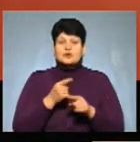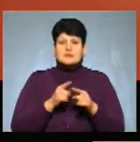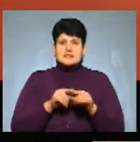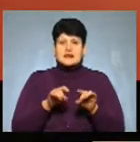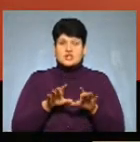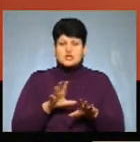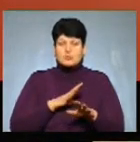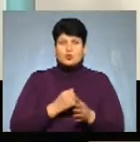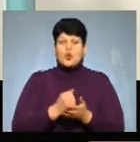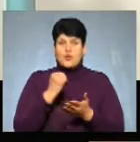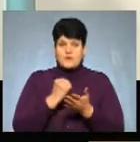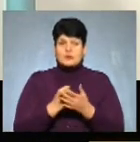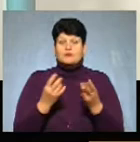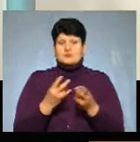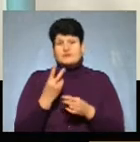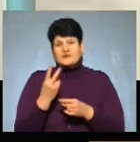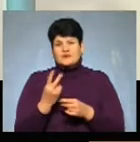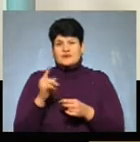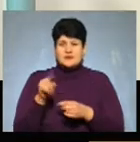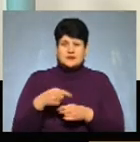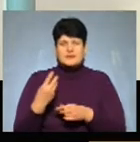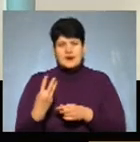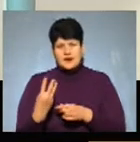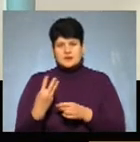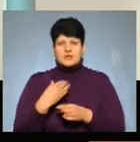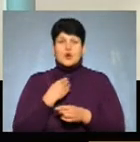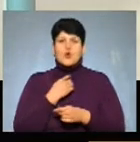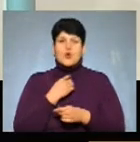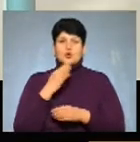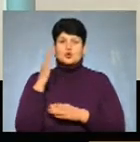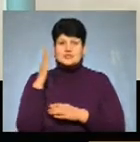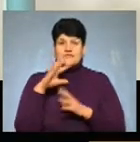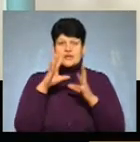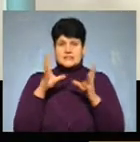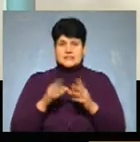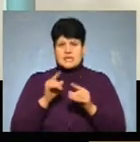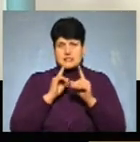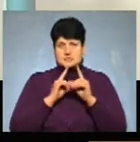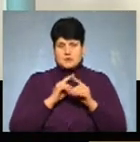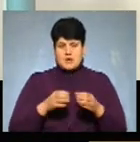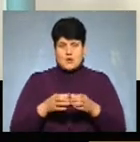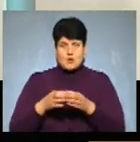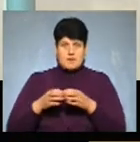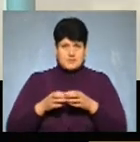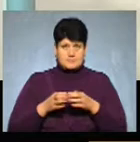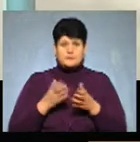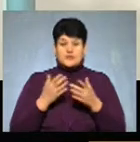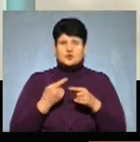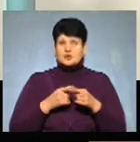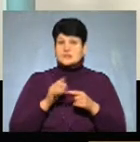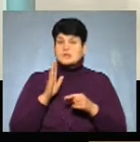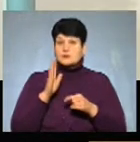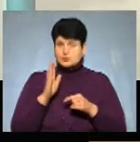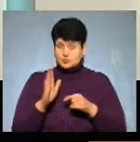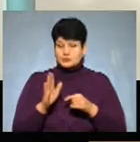таке рішення було ухвалено, потрібно 2/3 голосів на загальних зборах громади. Якщо таке